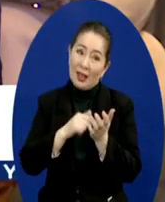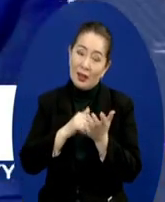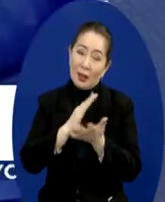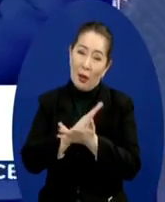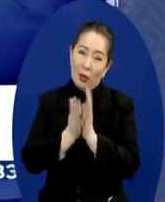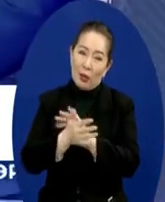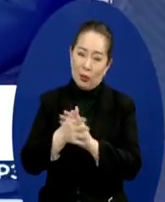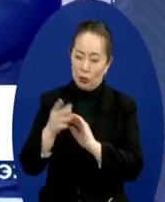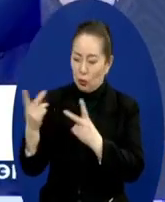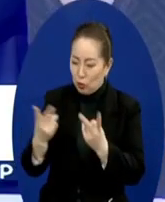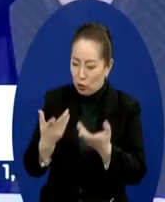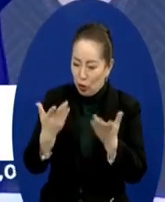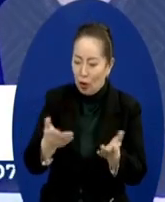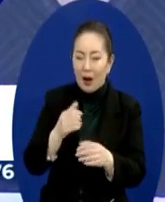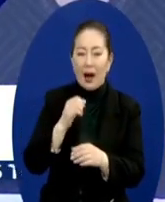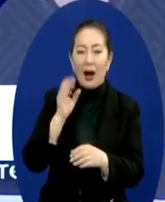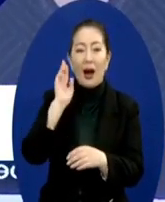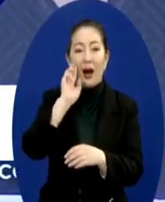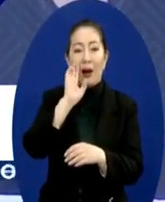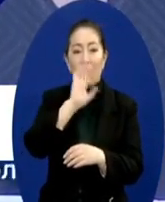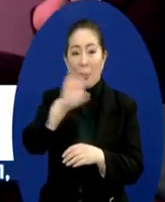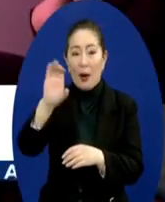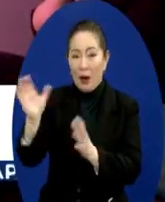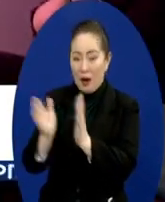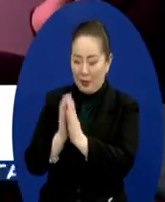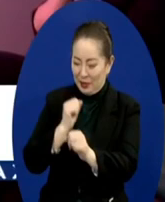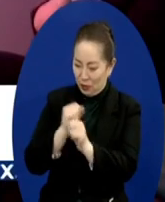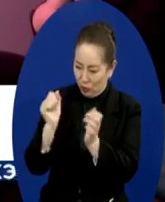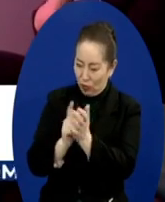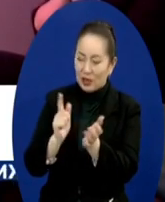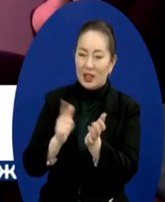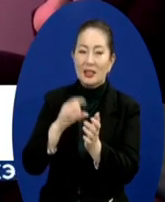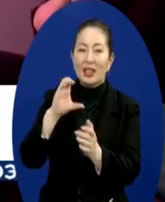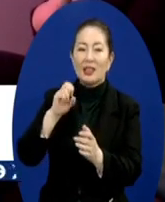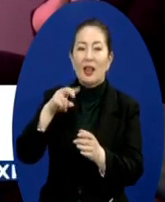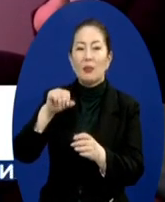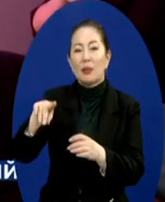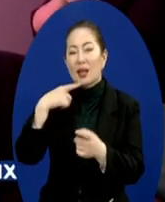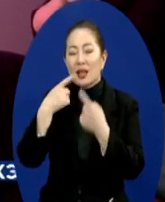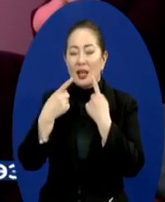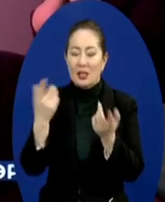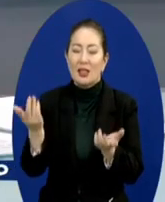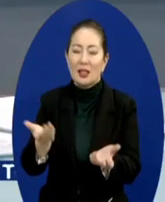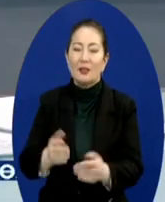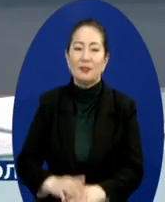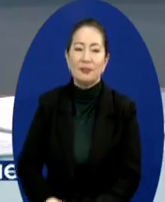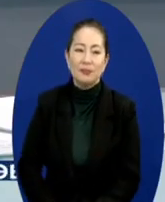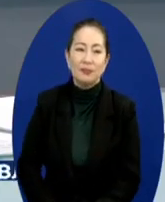үйлчилгээ үзүүлэгч аж ахуй нэгжийн хамтын ажиллагаа чухал байгаа гэдгийг салбарын хэлж байсан юм аа.